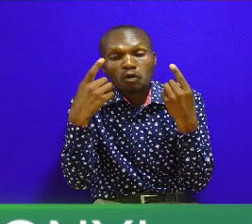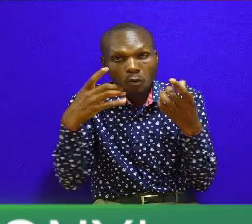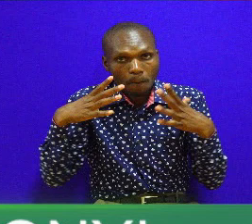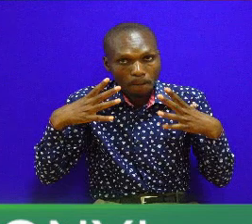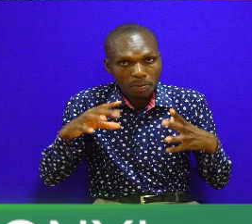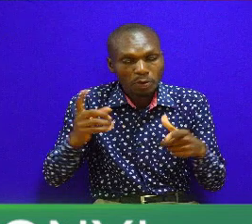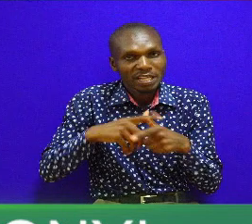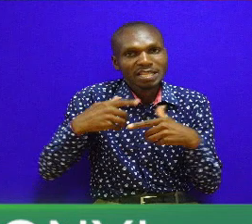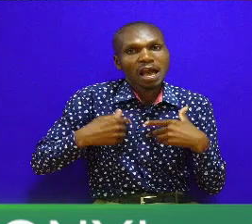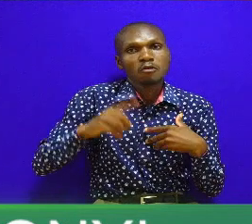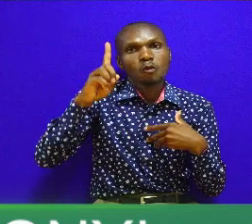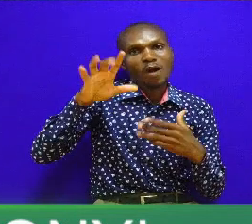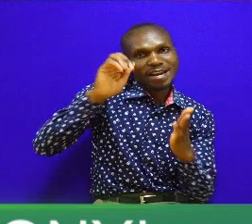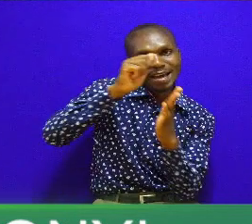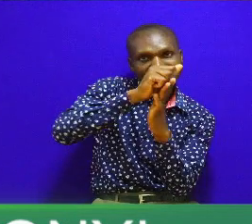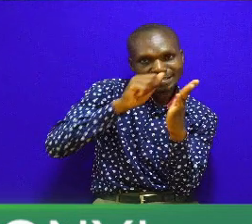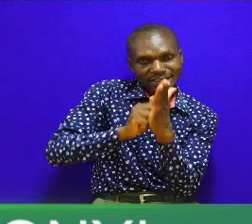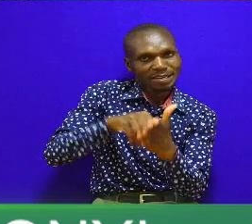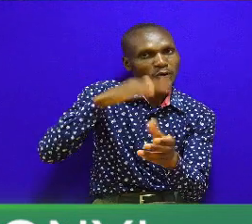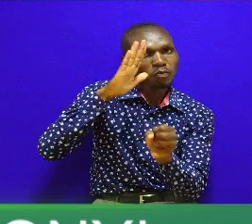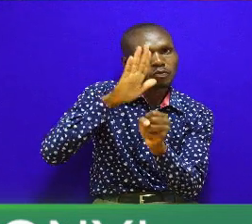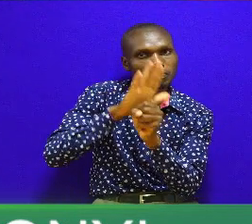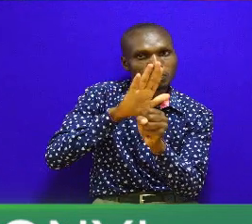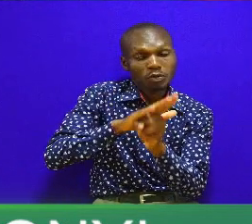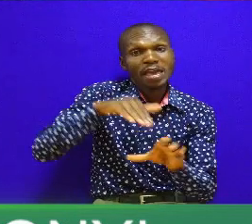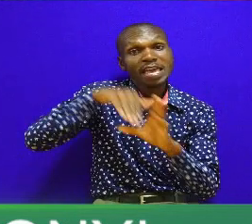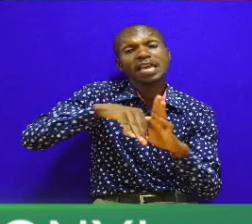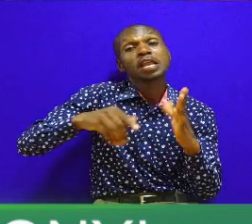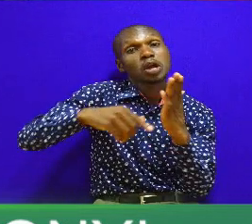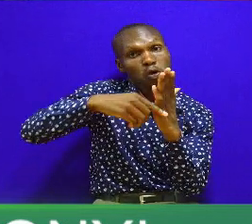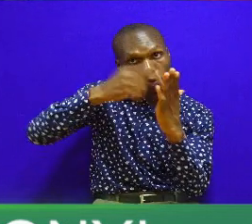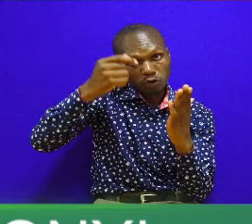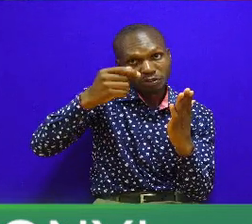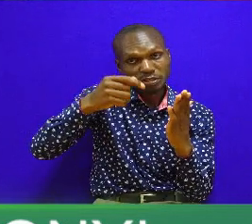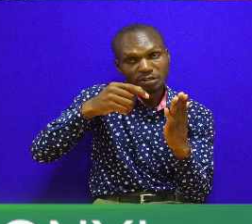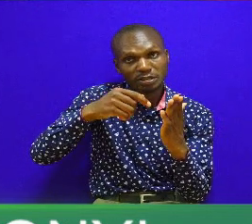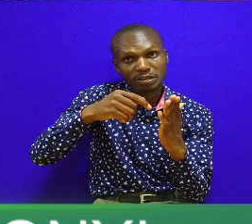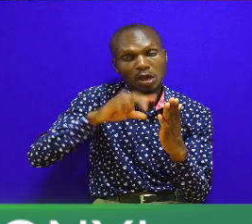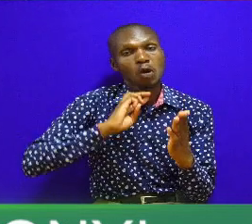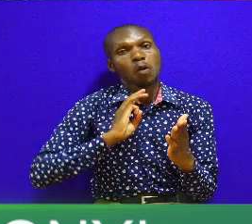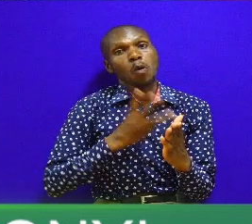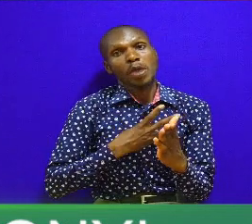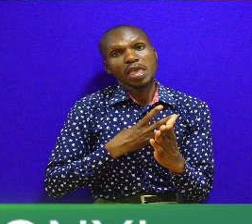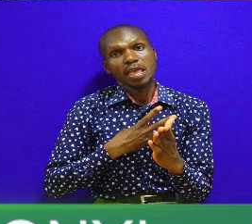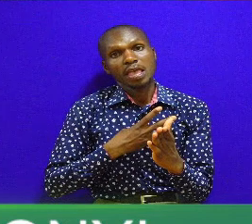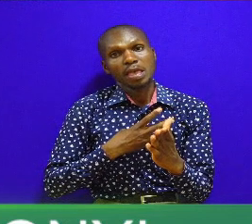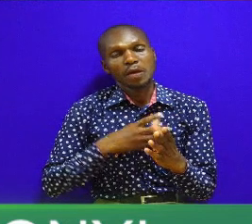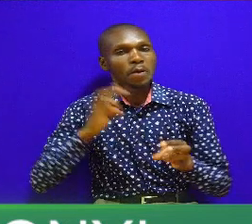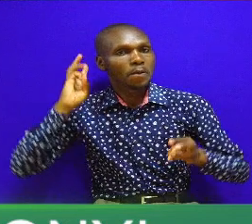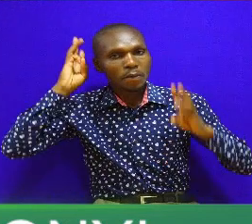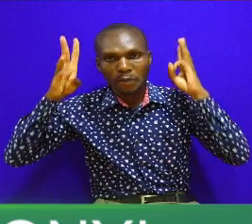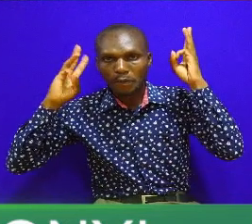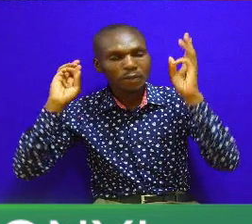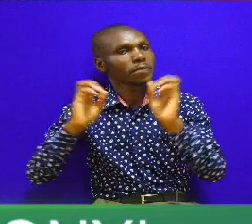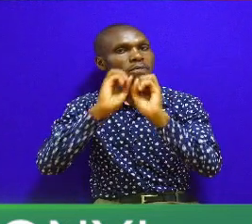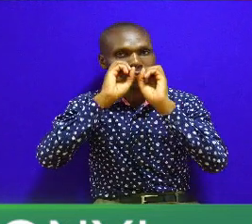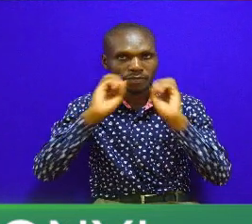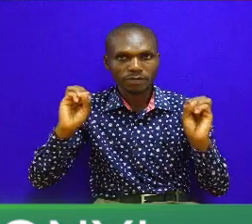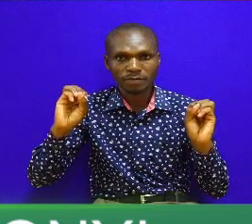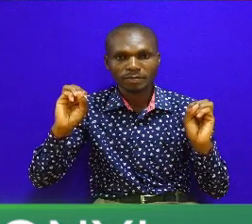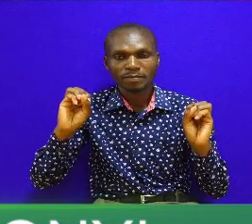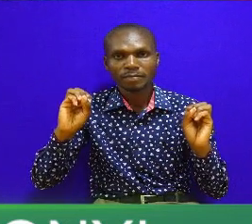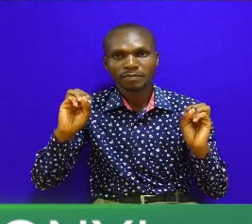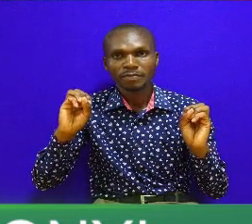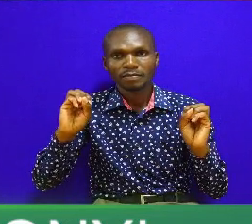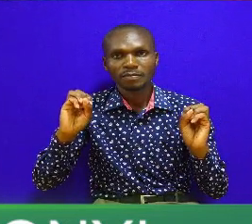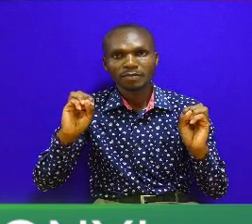na agenda kamili hapa Pwani. Sisi hatujababaishwa na kitu chochote. Yale